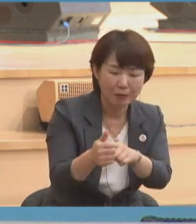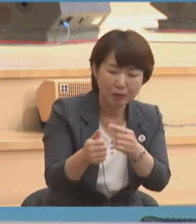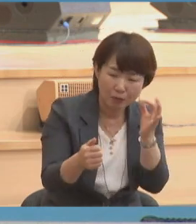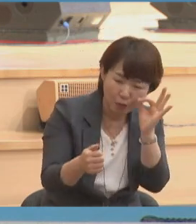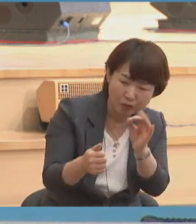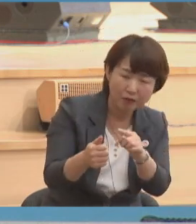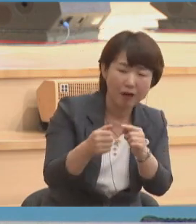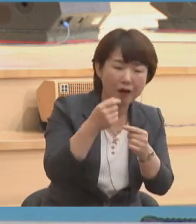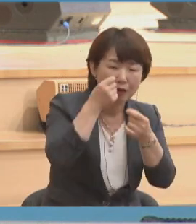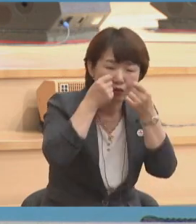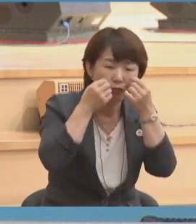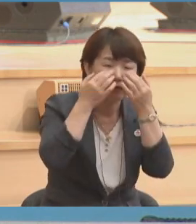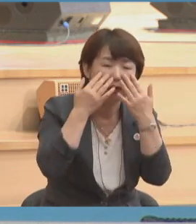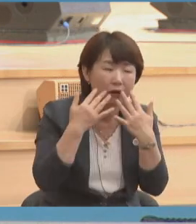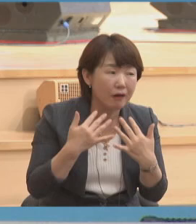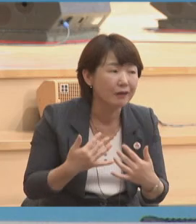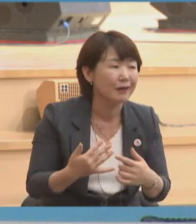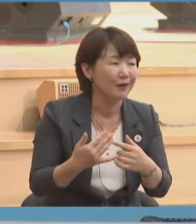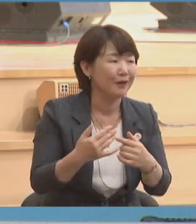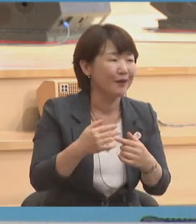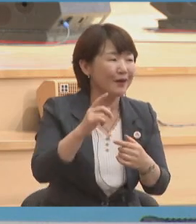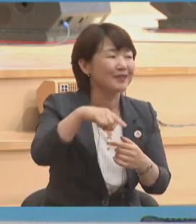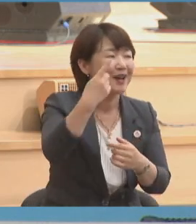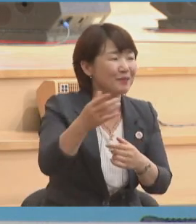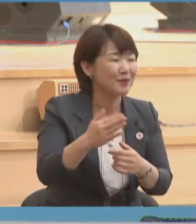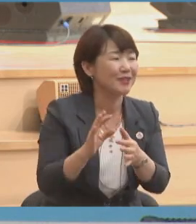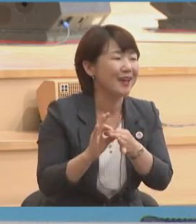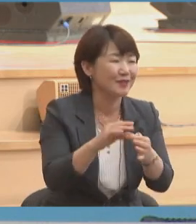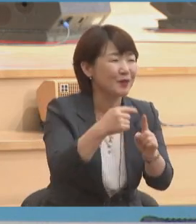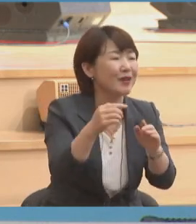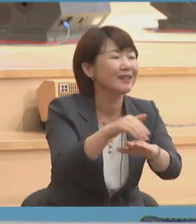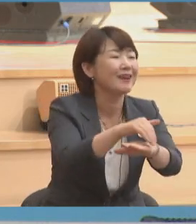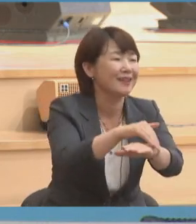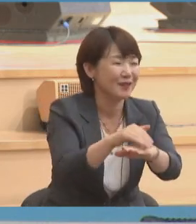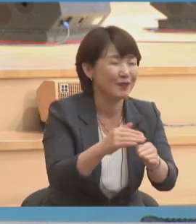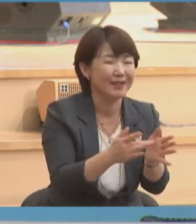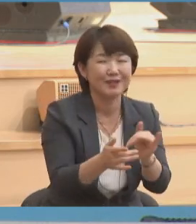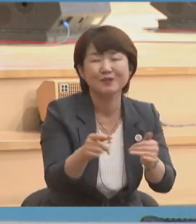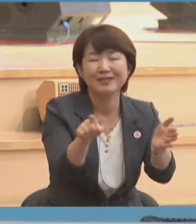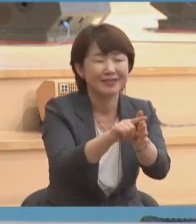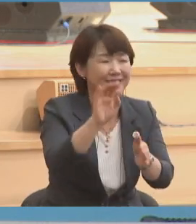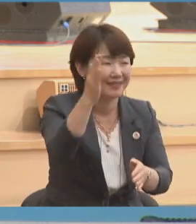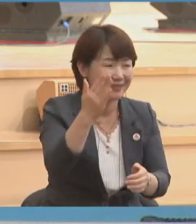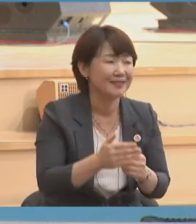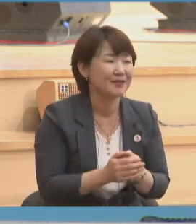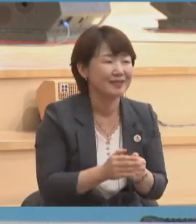그리고 그 이후에 계속 교회를 출석해가지고는 예수는 믿게 되는, 할렐루야,